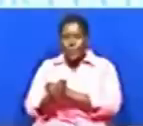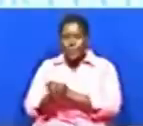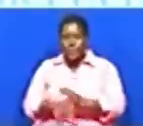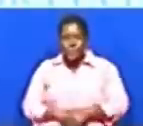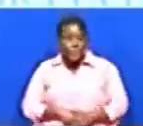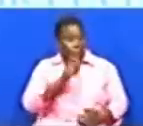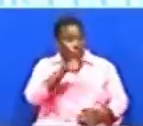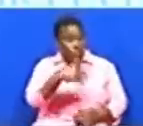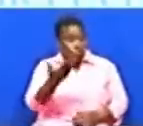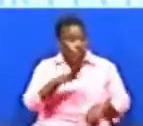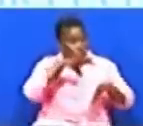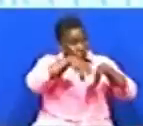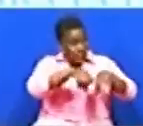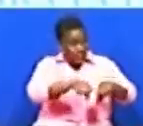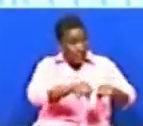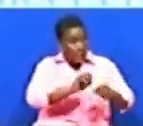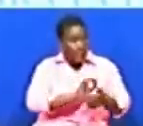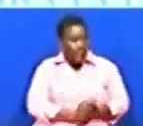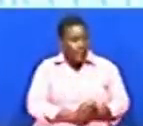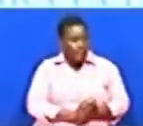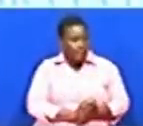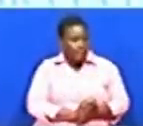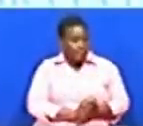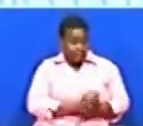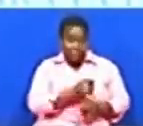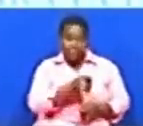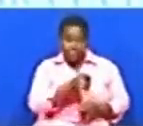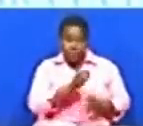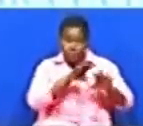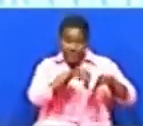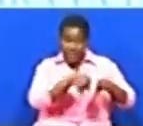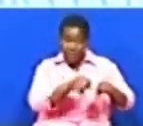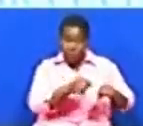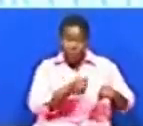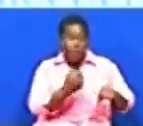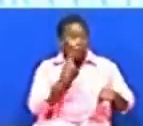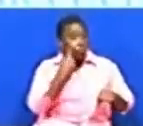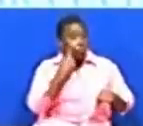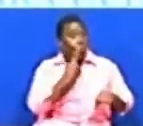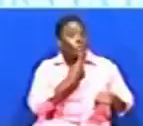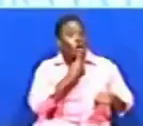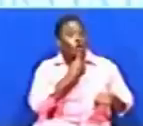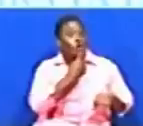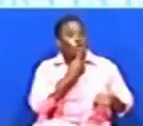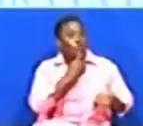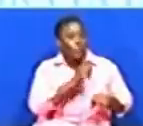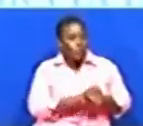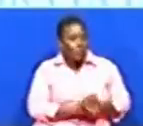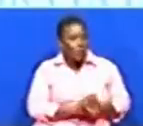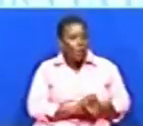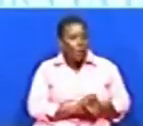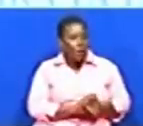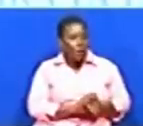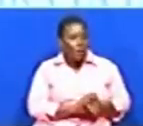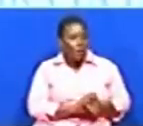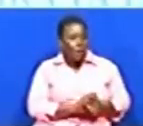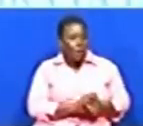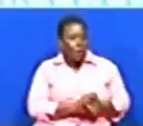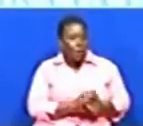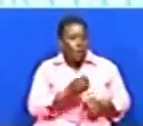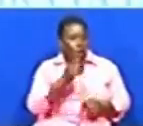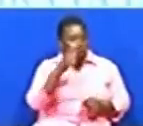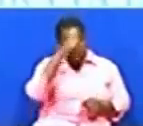rushwa. Na yeyote atakayebainika ataonja joto la jiwe la